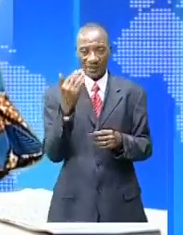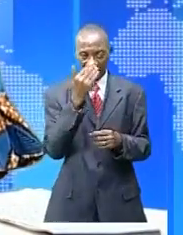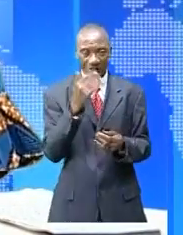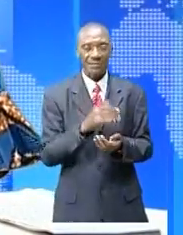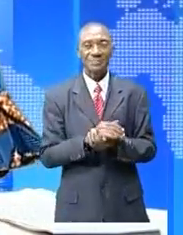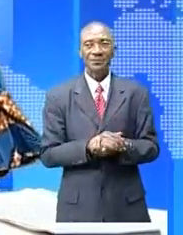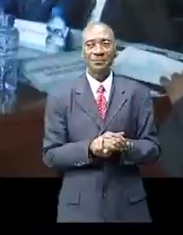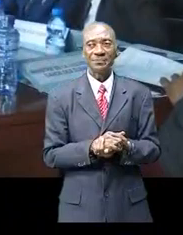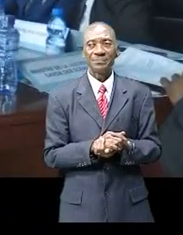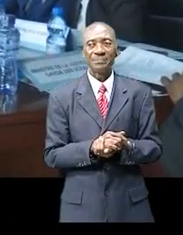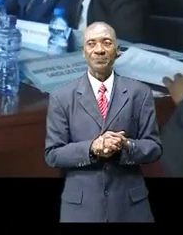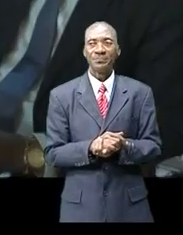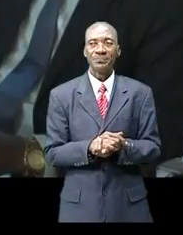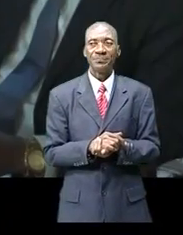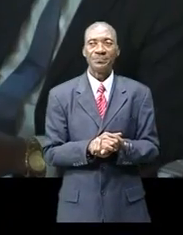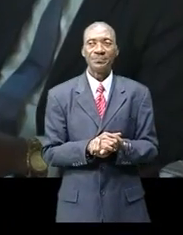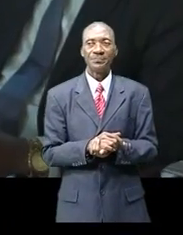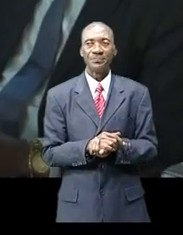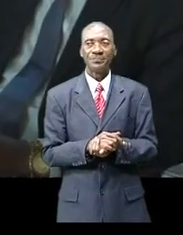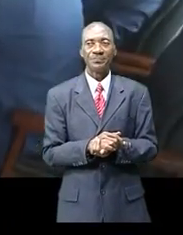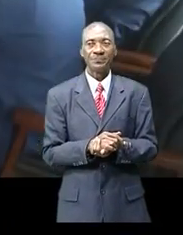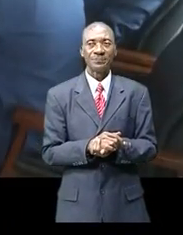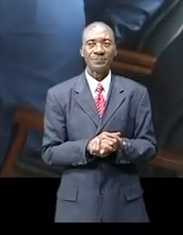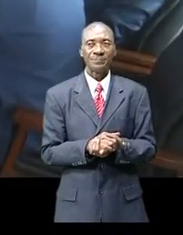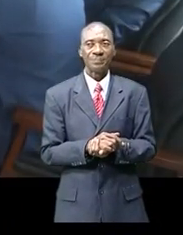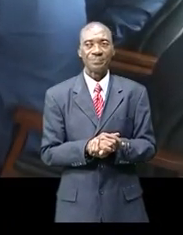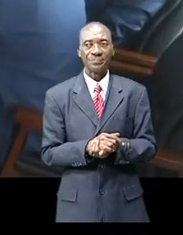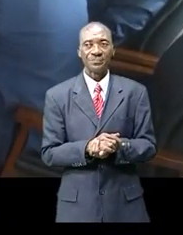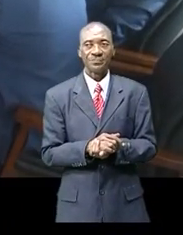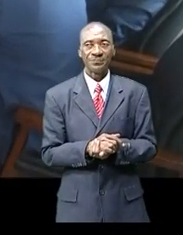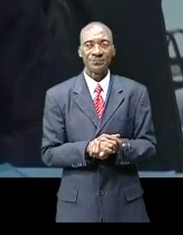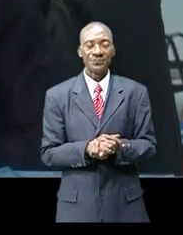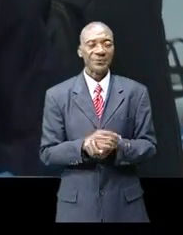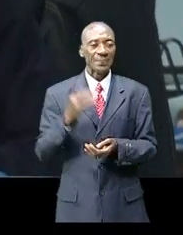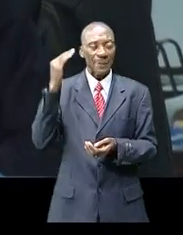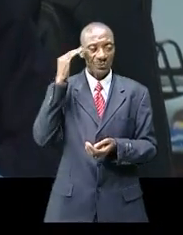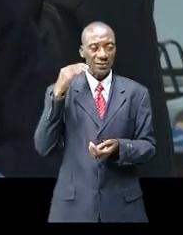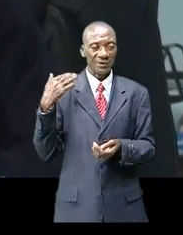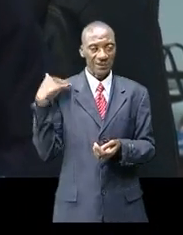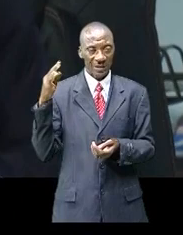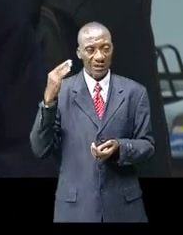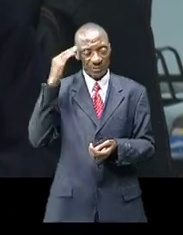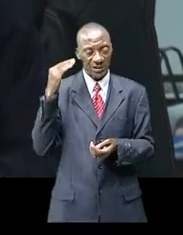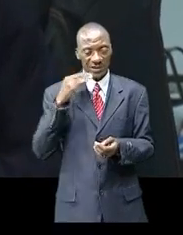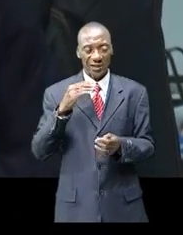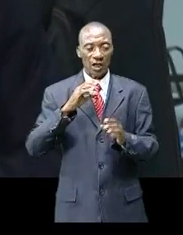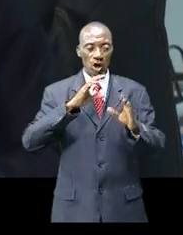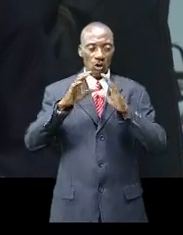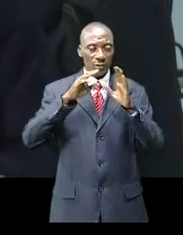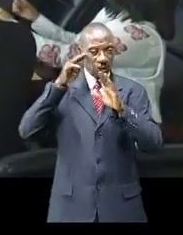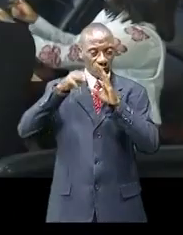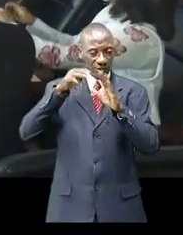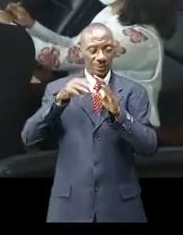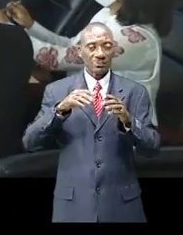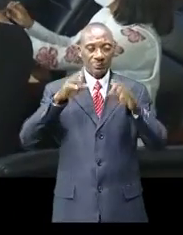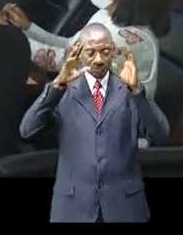reportages. La réunion inaugurale de la session de janvier a réuni autour du ministre d'État, ministre de la Communication et des Médias et président